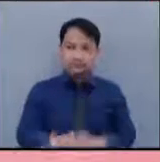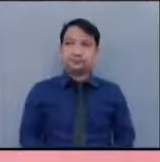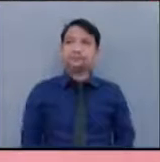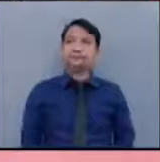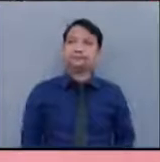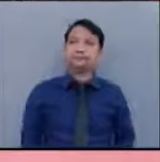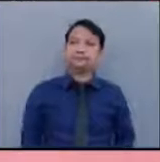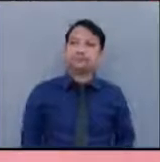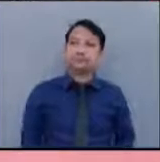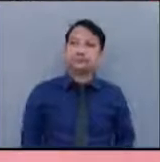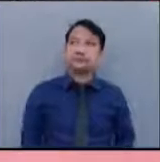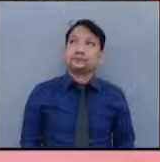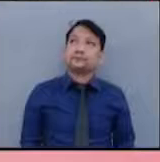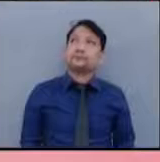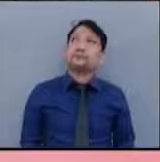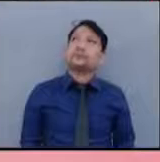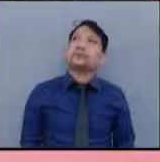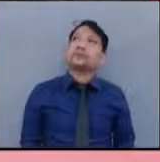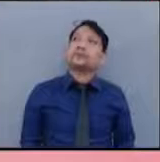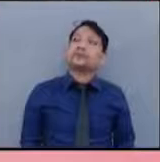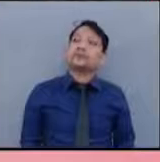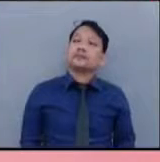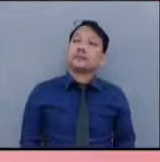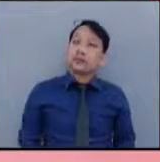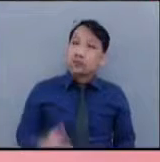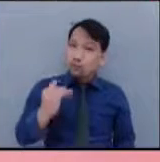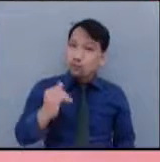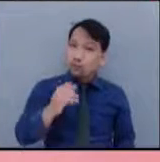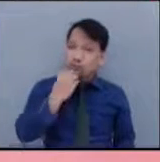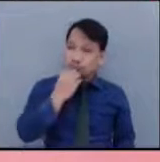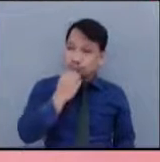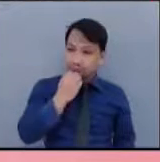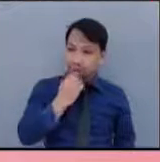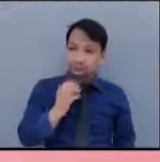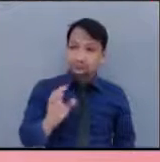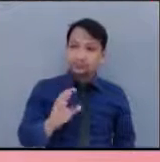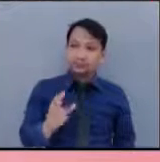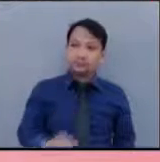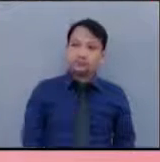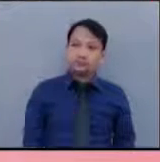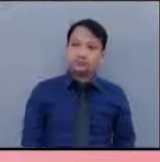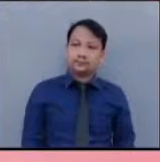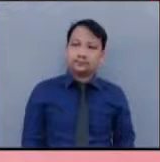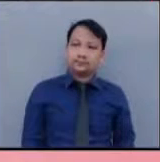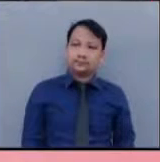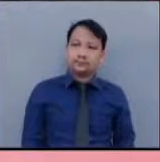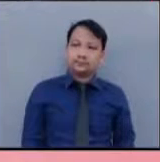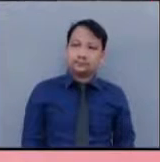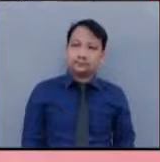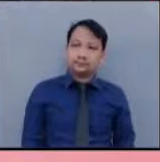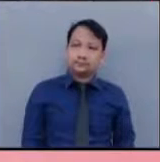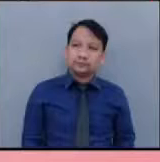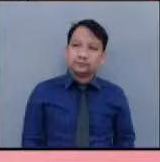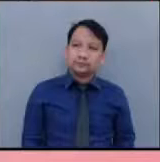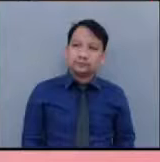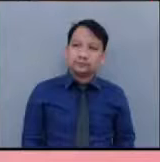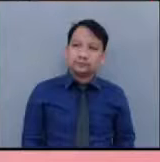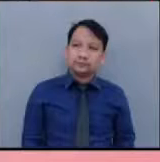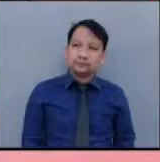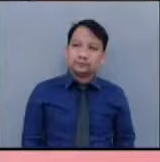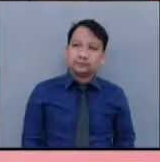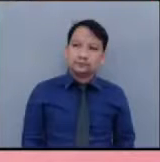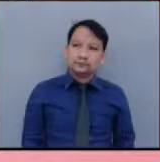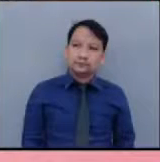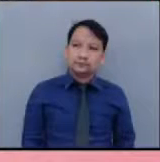Makakatipid tayo, Gab, ah, pag ginagawa natin ito. Oo. Hindi natin kailangan bilhin. Ayan, step 5, Gab. May pagkakaabala ng ating